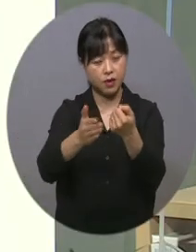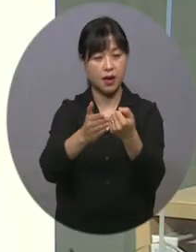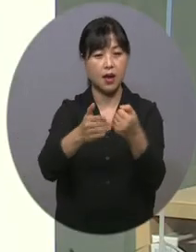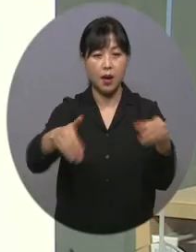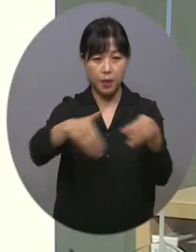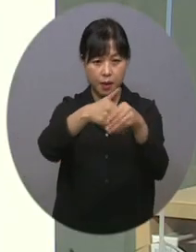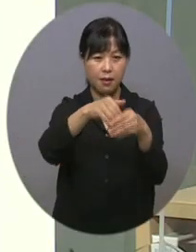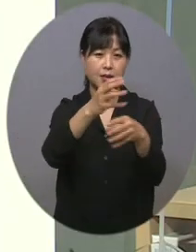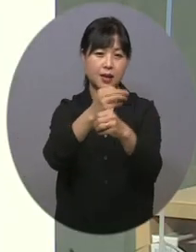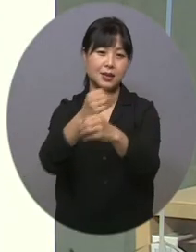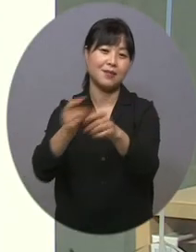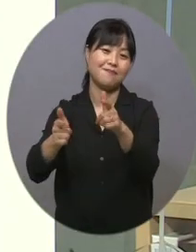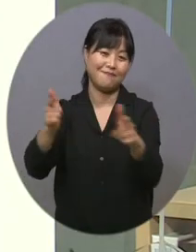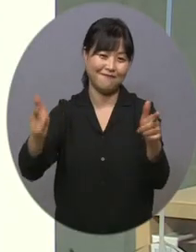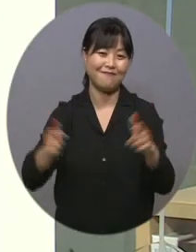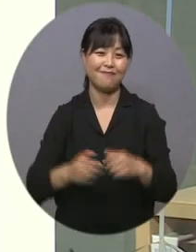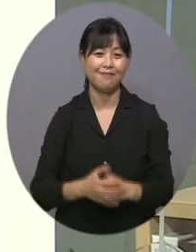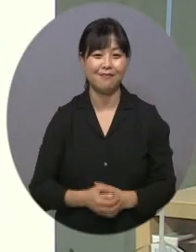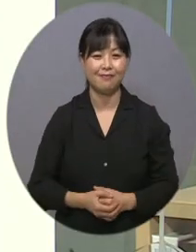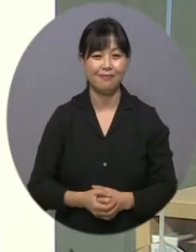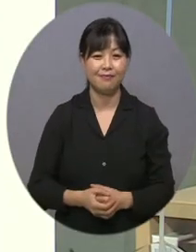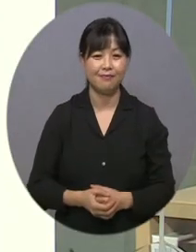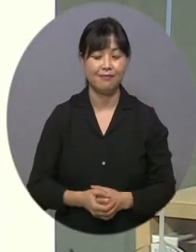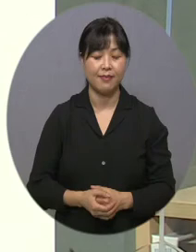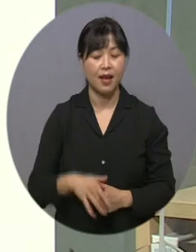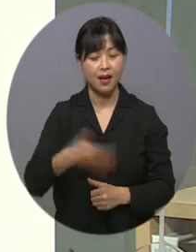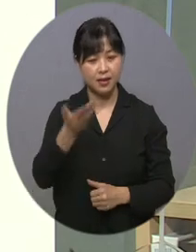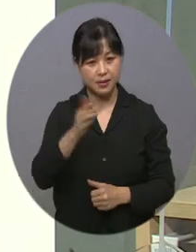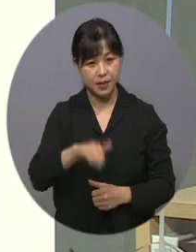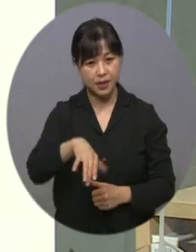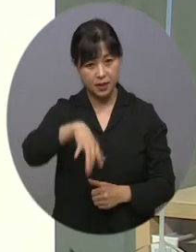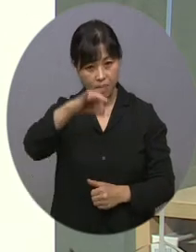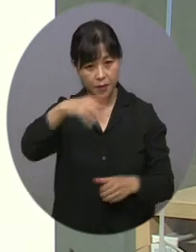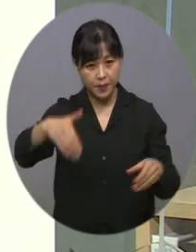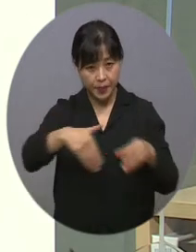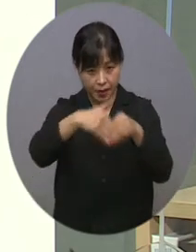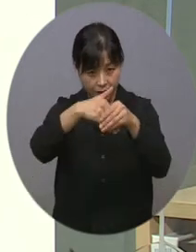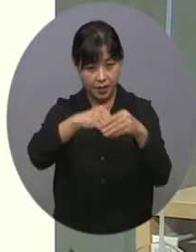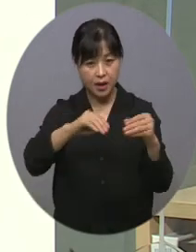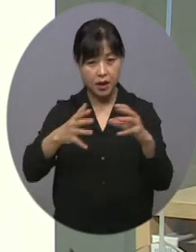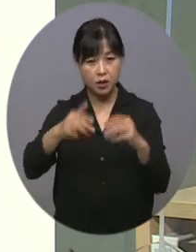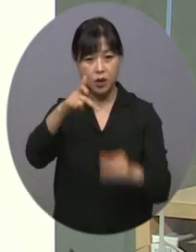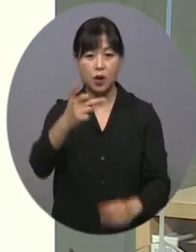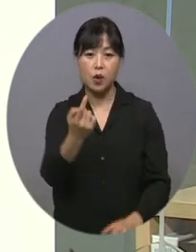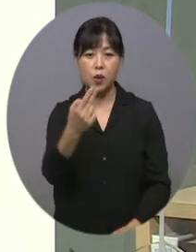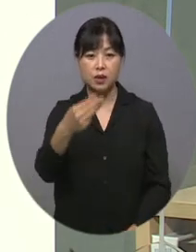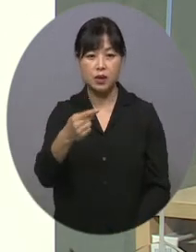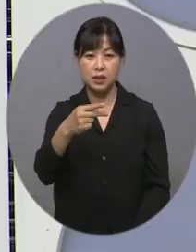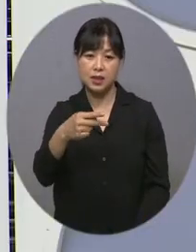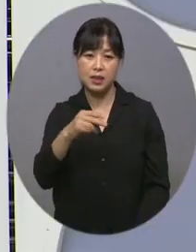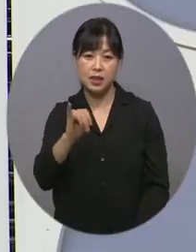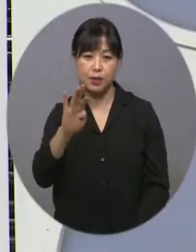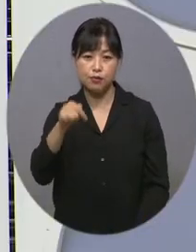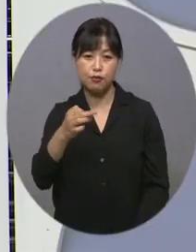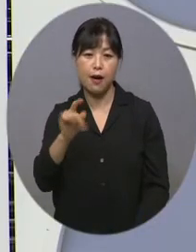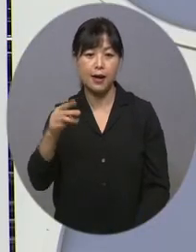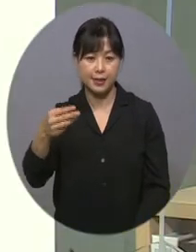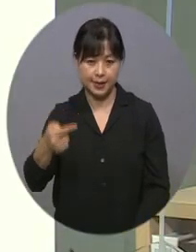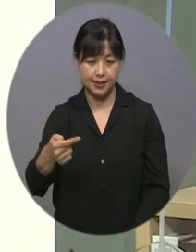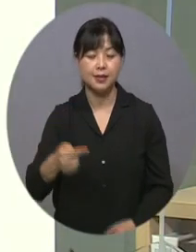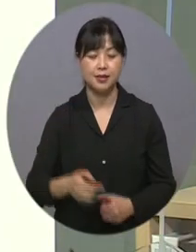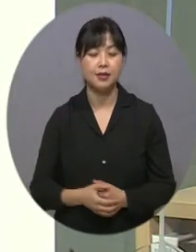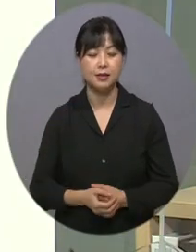다르겠죠. 연도는 이제 조금씩 다르죠. 예, 예. 그렇지만 첫 그 수교 예, 국가가 예. 코트리바. 예,